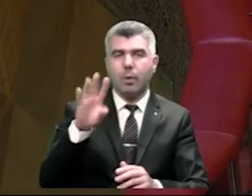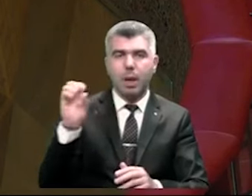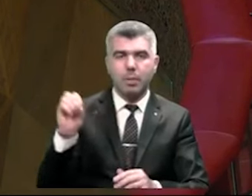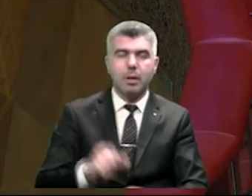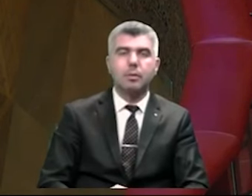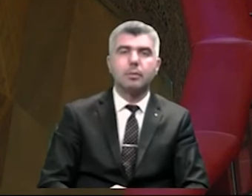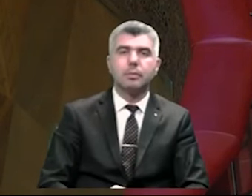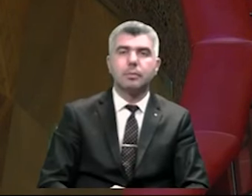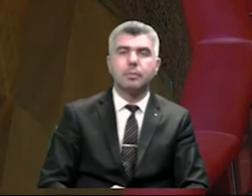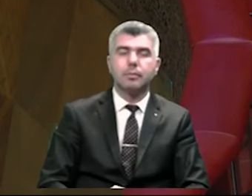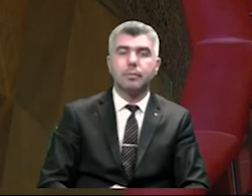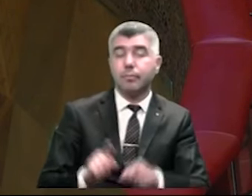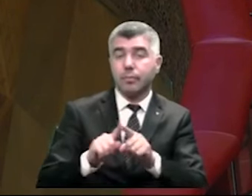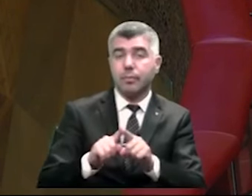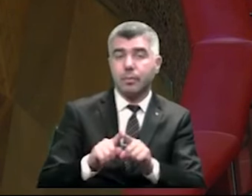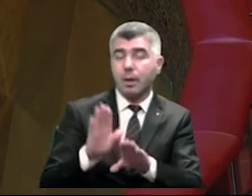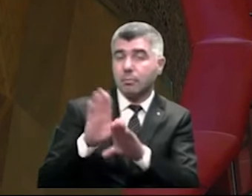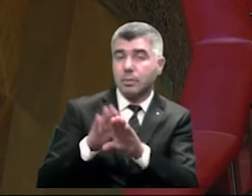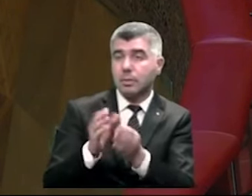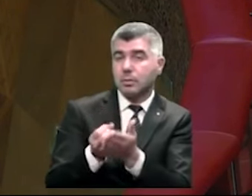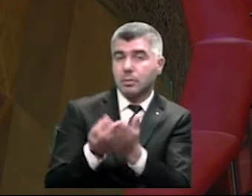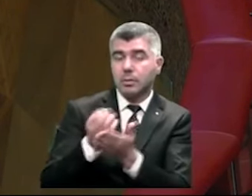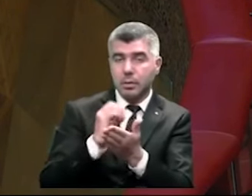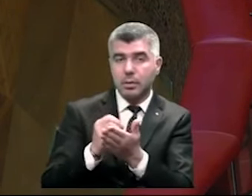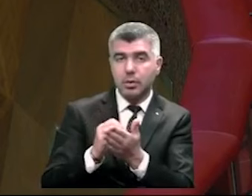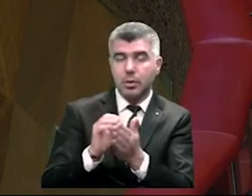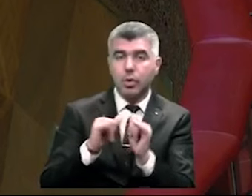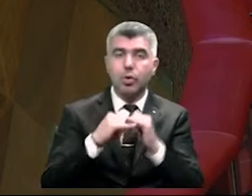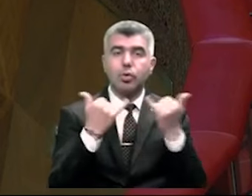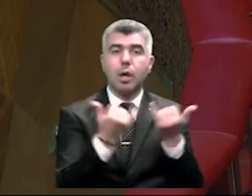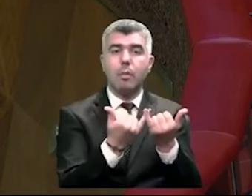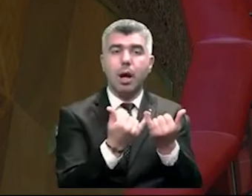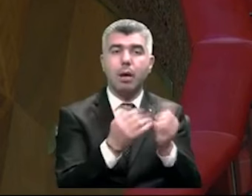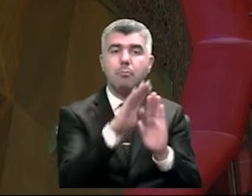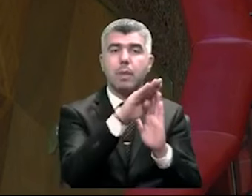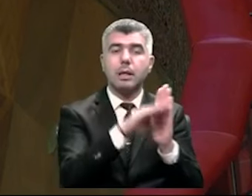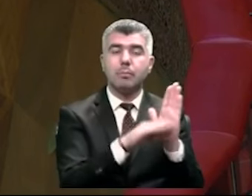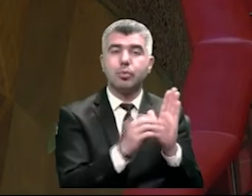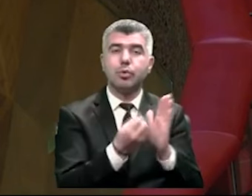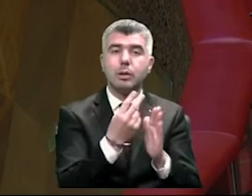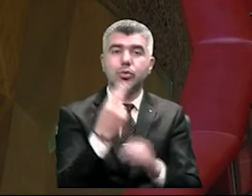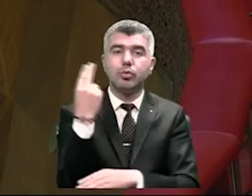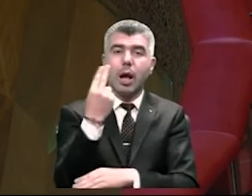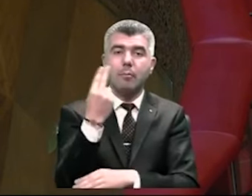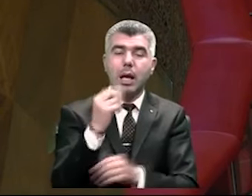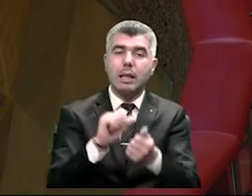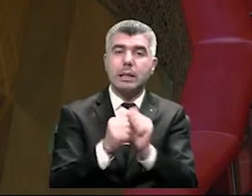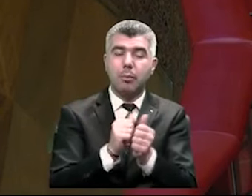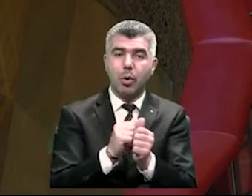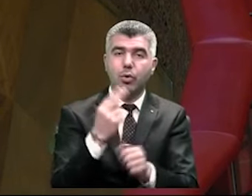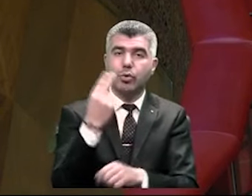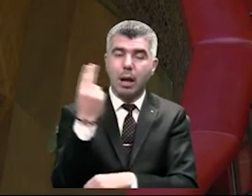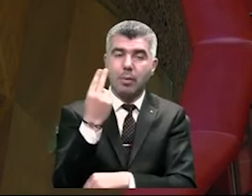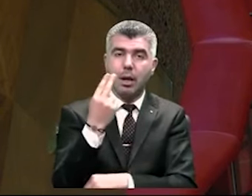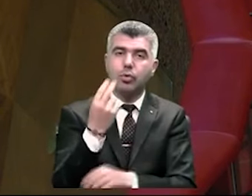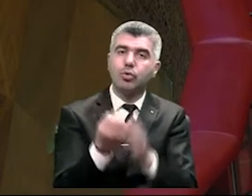وبغيت نخبركم بان الجمع العام ديال الجامعه الملكيه للرياضه الجامعيه جدات الهياكل